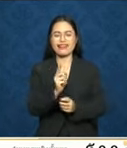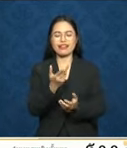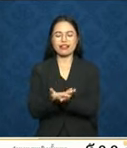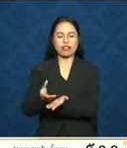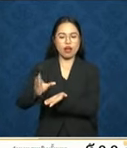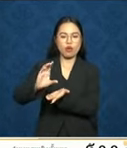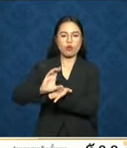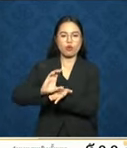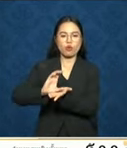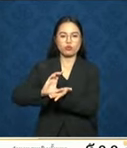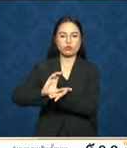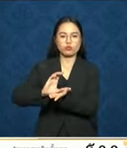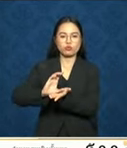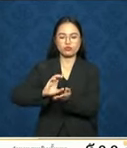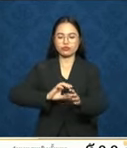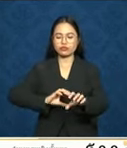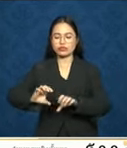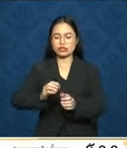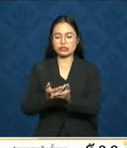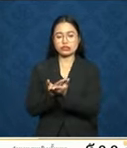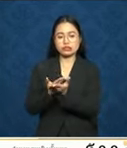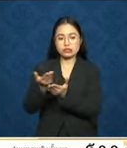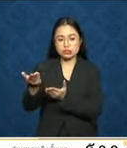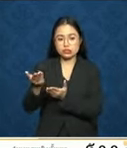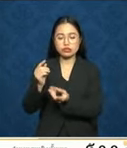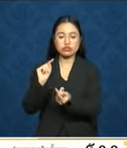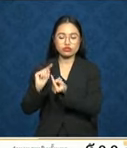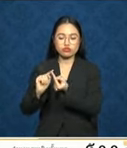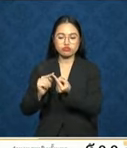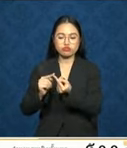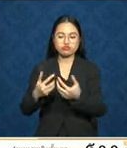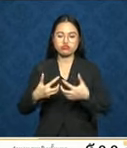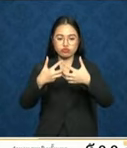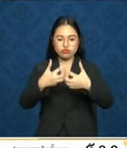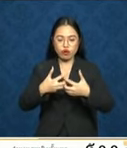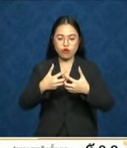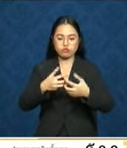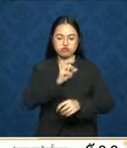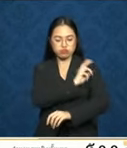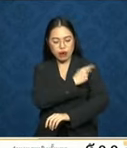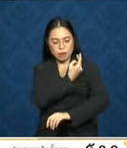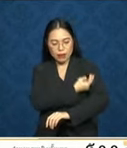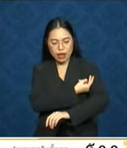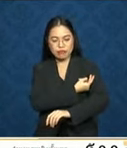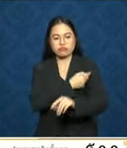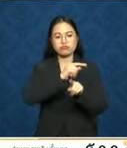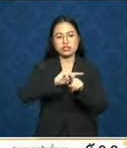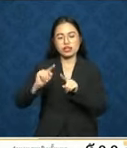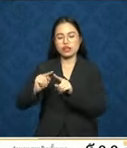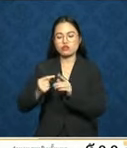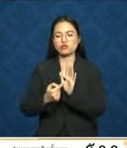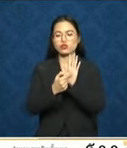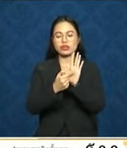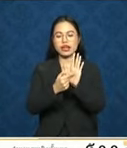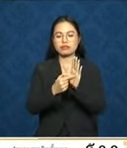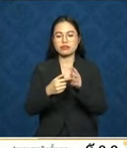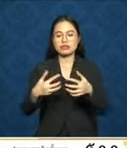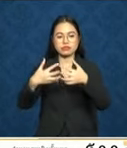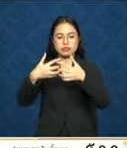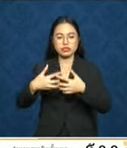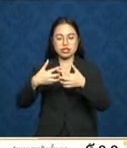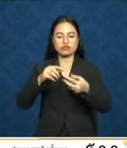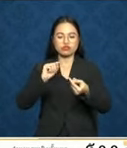ณสำหรับการจัดซื้อนะครับในส่วนของอุปกรณ์ทางการแพทย์ซึ่งเป็นเครื่องผ่าตัดนะครับสายตา